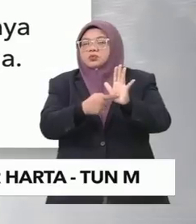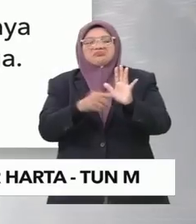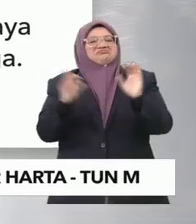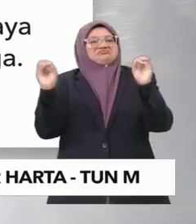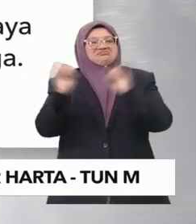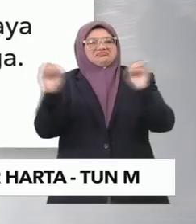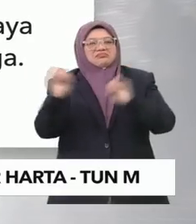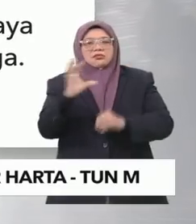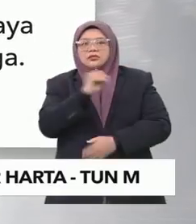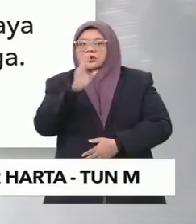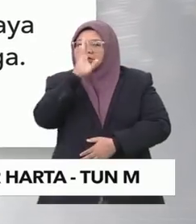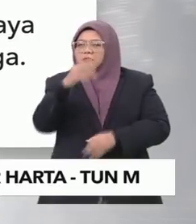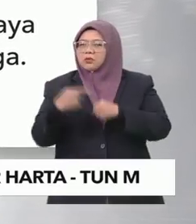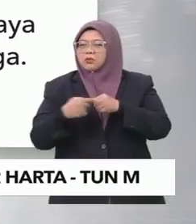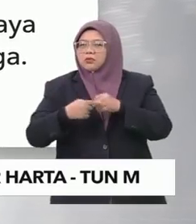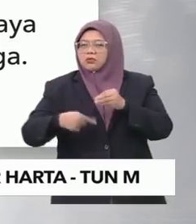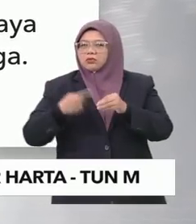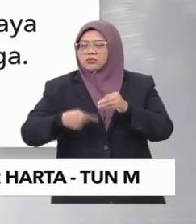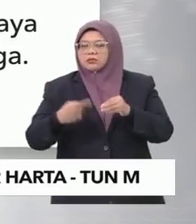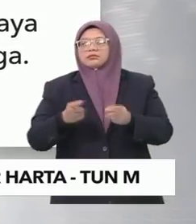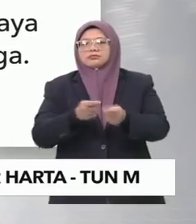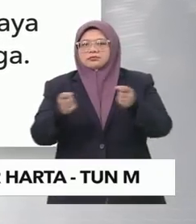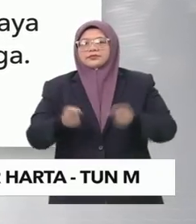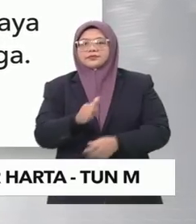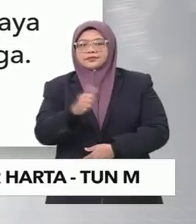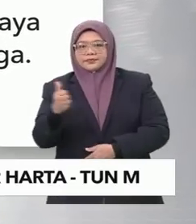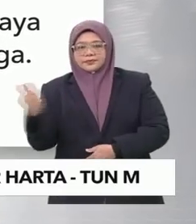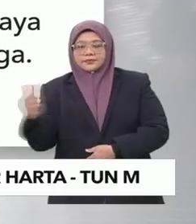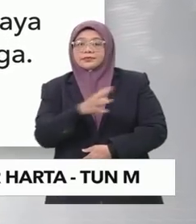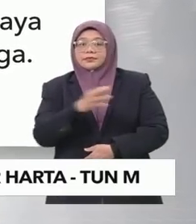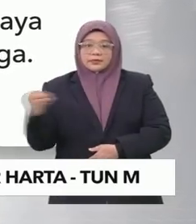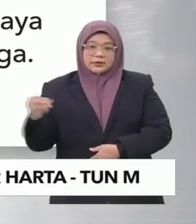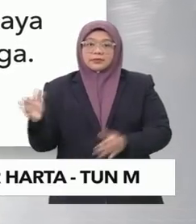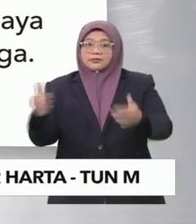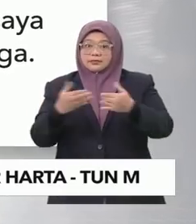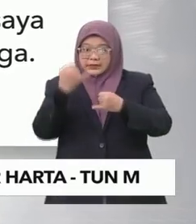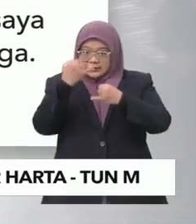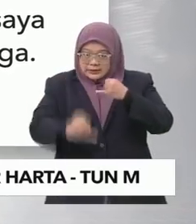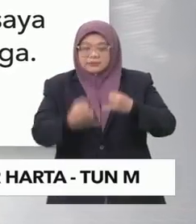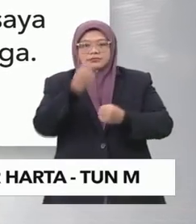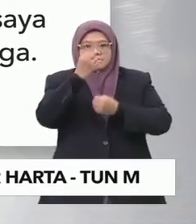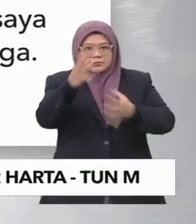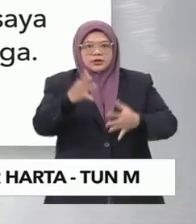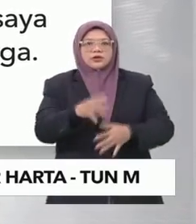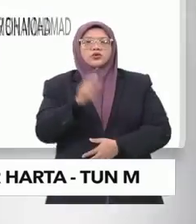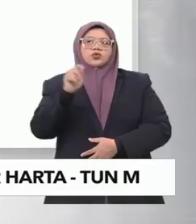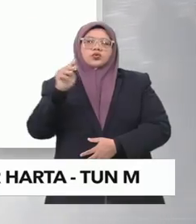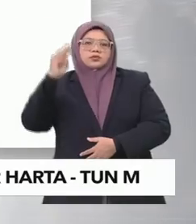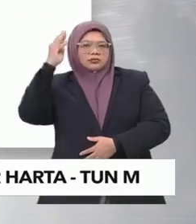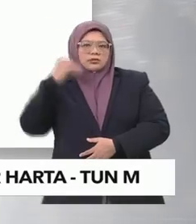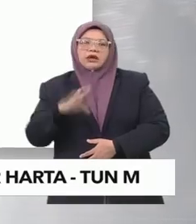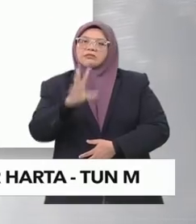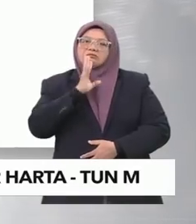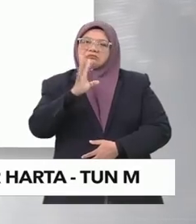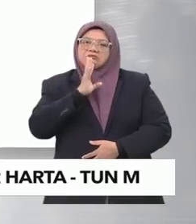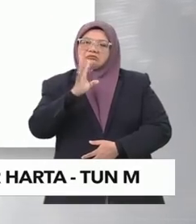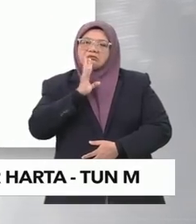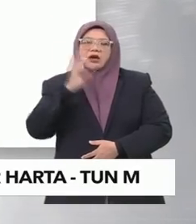malah meneruskan tuduhan di beberapa lokasi pada penduduk kenyataan terakhir beliau mengingatkan kalau sepakat-cakap